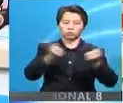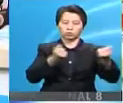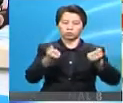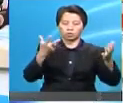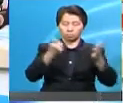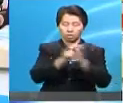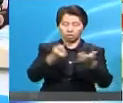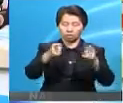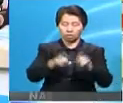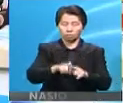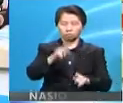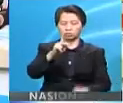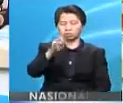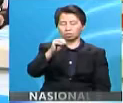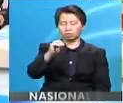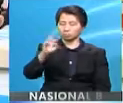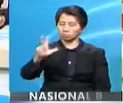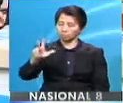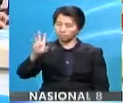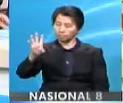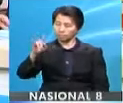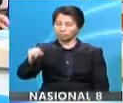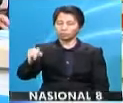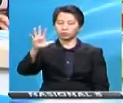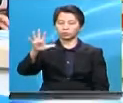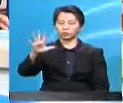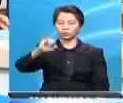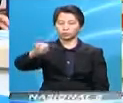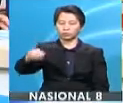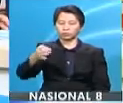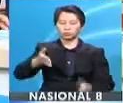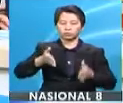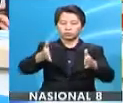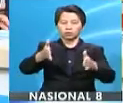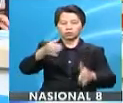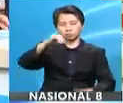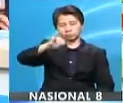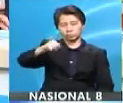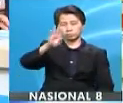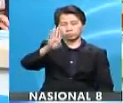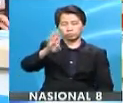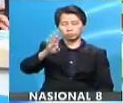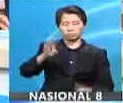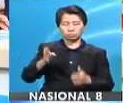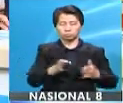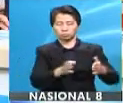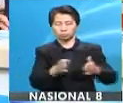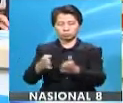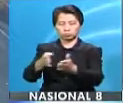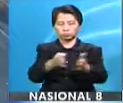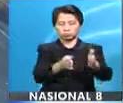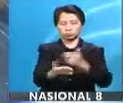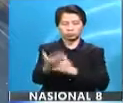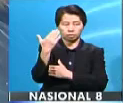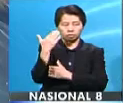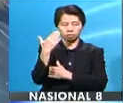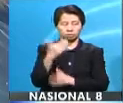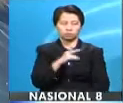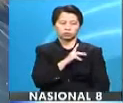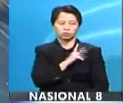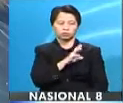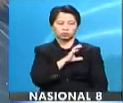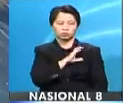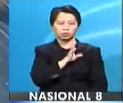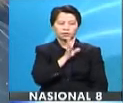kemalangan berlaku di K 34.5 Jalan Johor Bu gelang patah pagi tadi jelas ketua polis darah